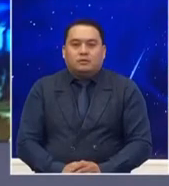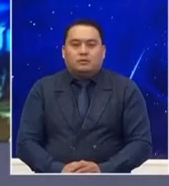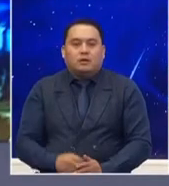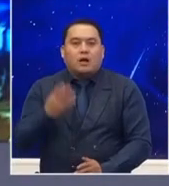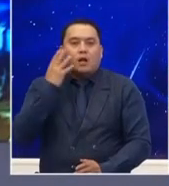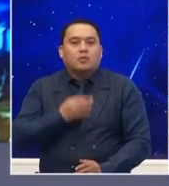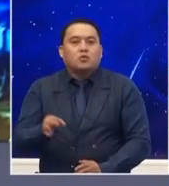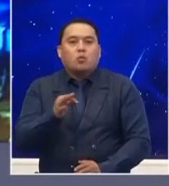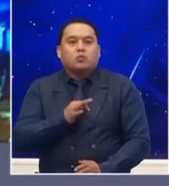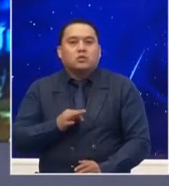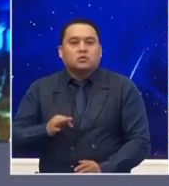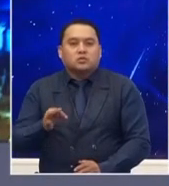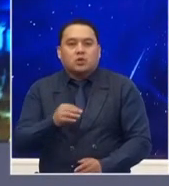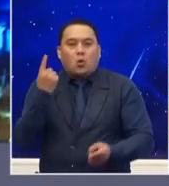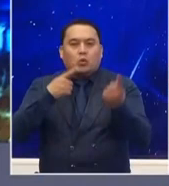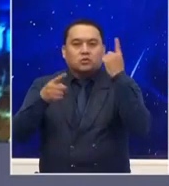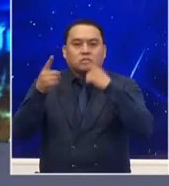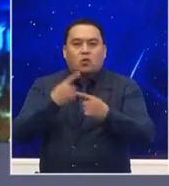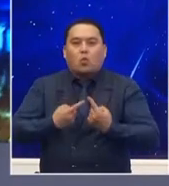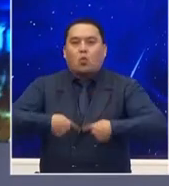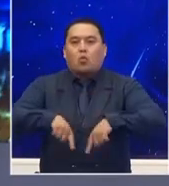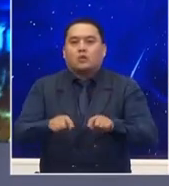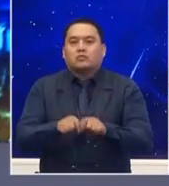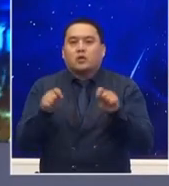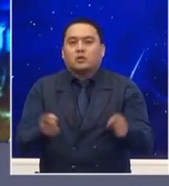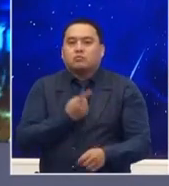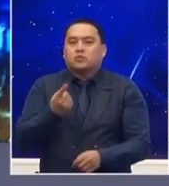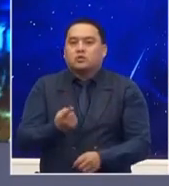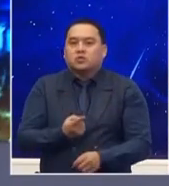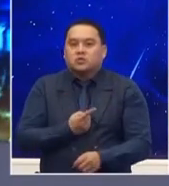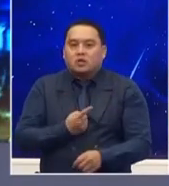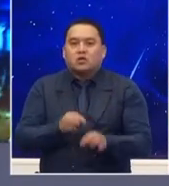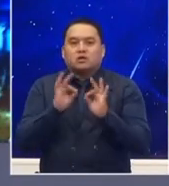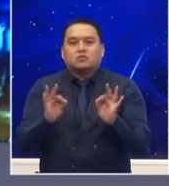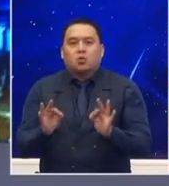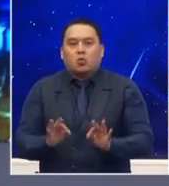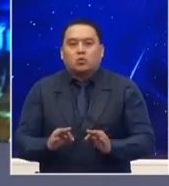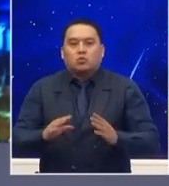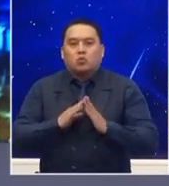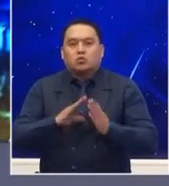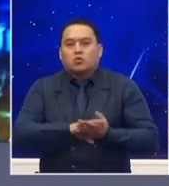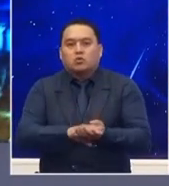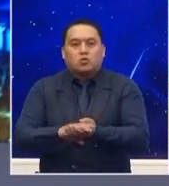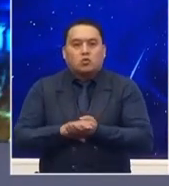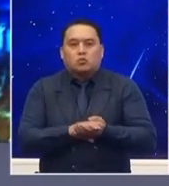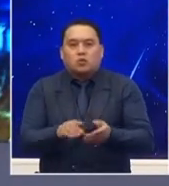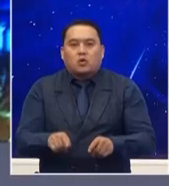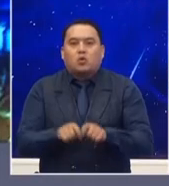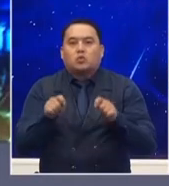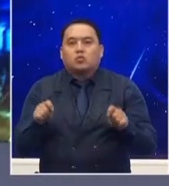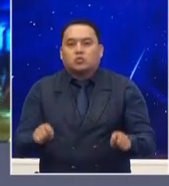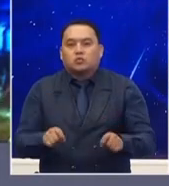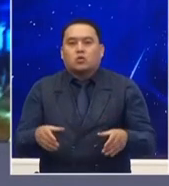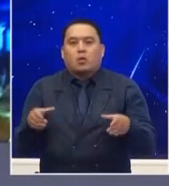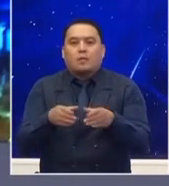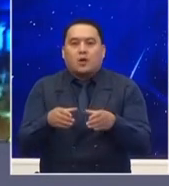Алматы облысында Жетісу қолөнершілер одағы құрылды. Шеберлердің алғашқы жиыны достық үйінде өтті. Жаңа бірлестіктің құрылуына түсірілім